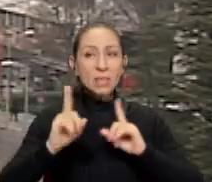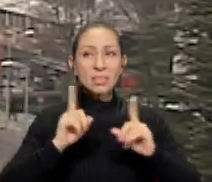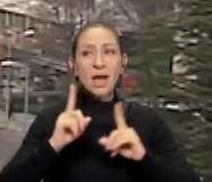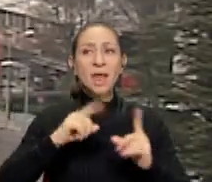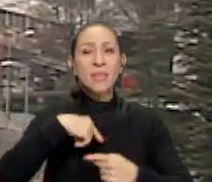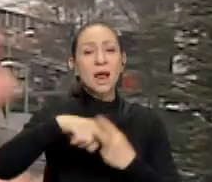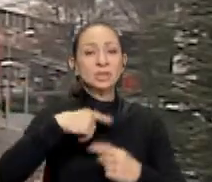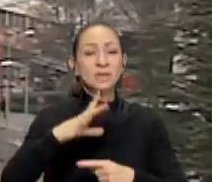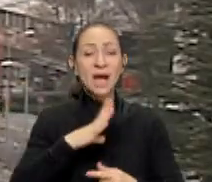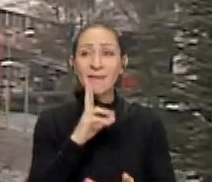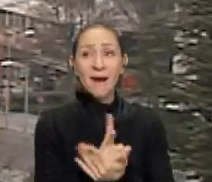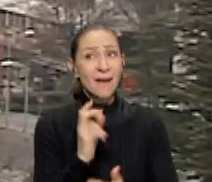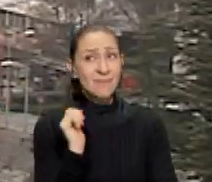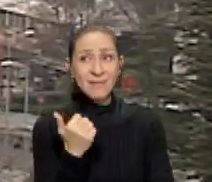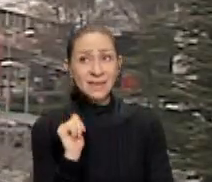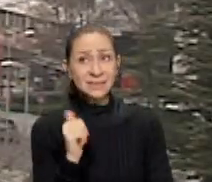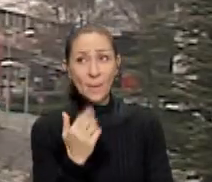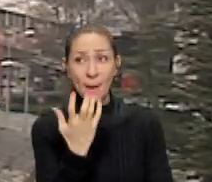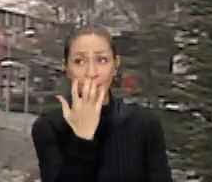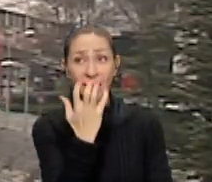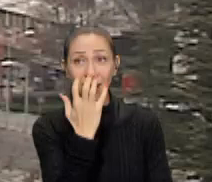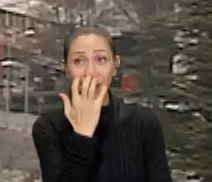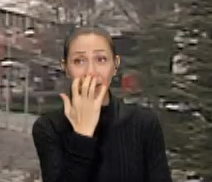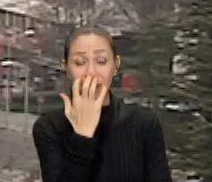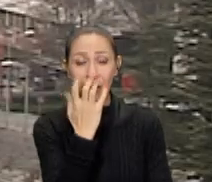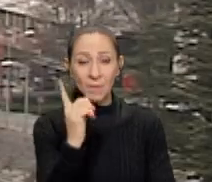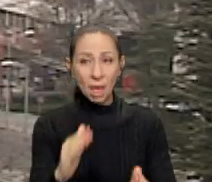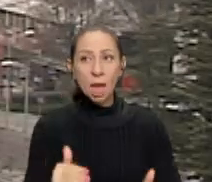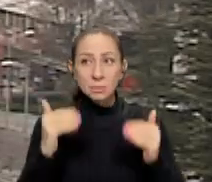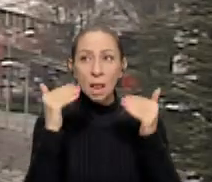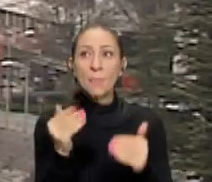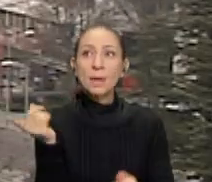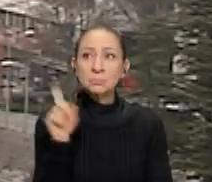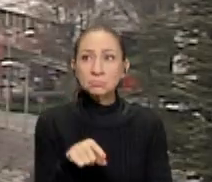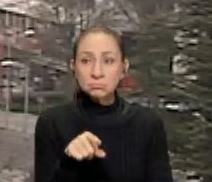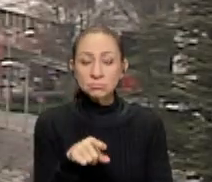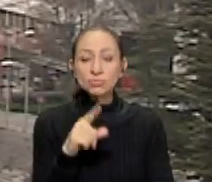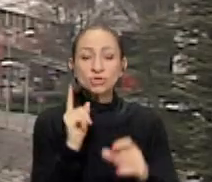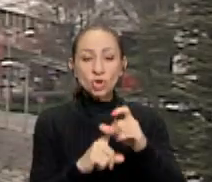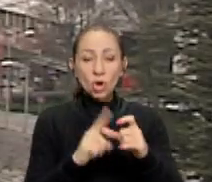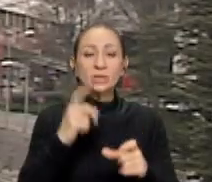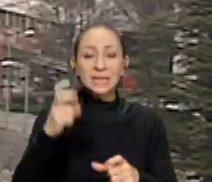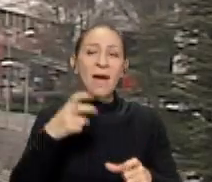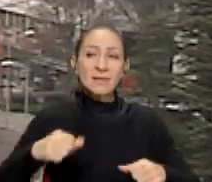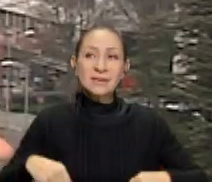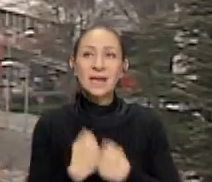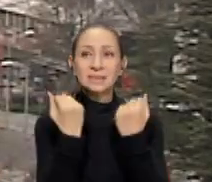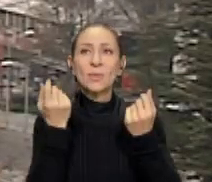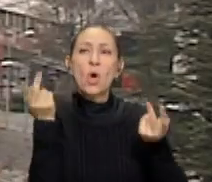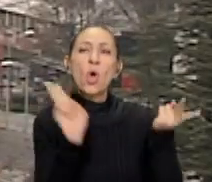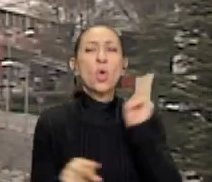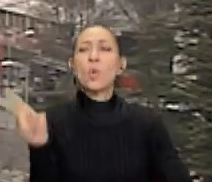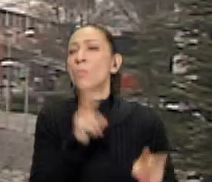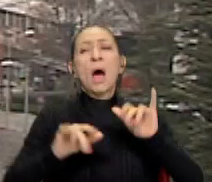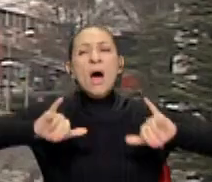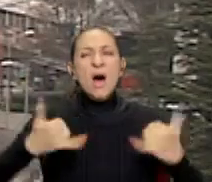var. Karar ne zaman çıkacak diye beklerken bir erteleme daha. Çorlu tren faciası, katliamı